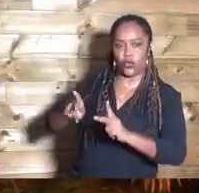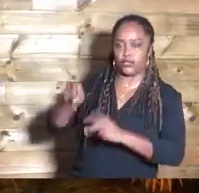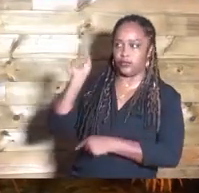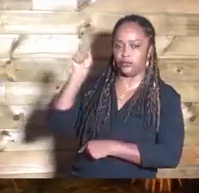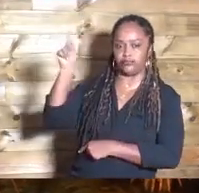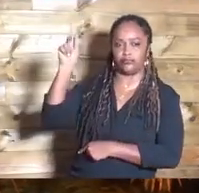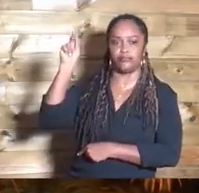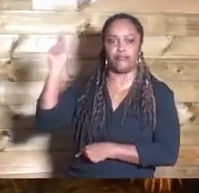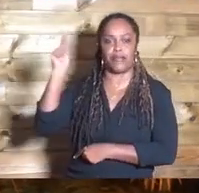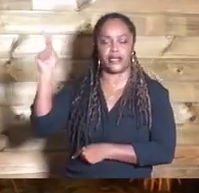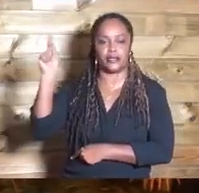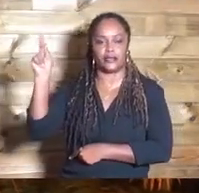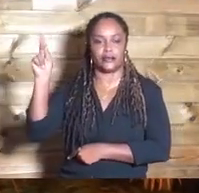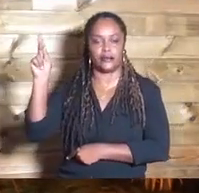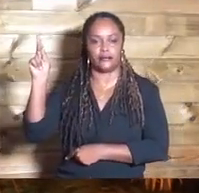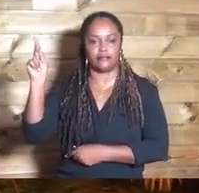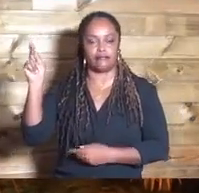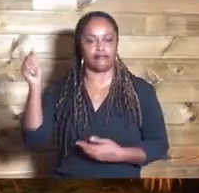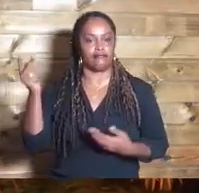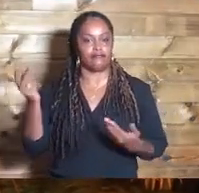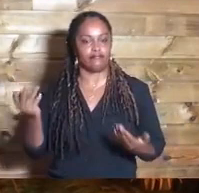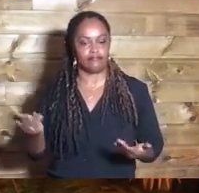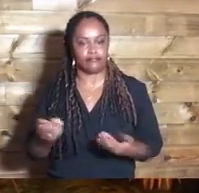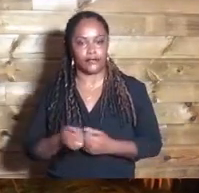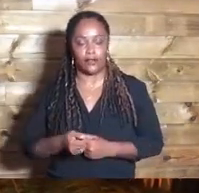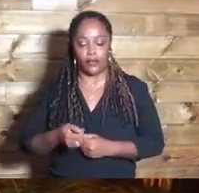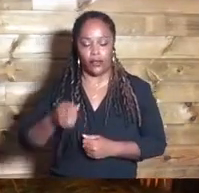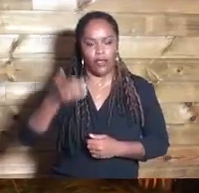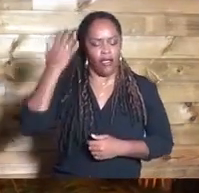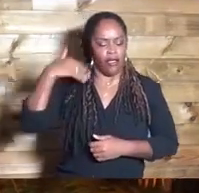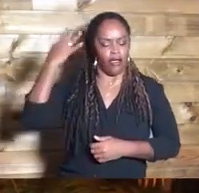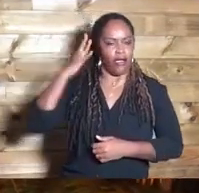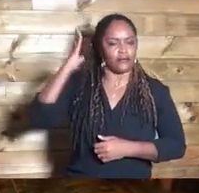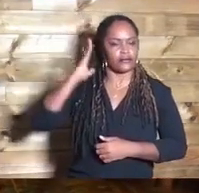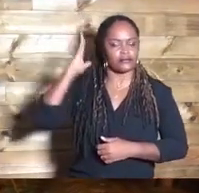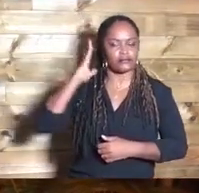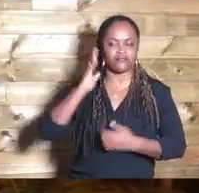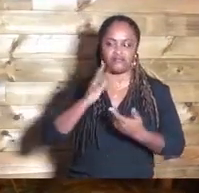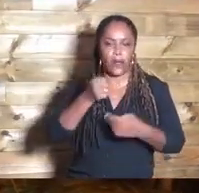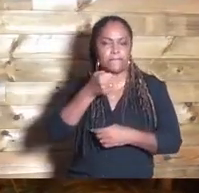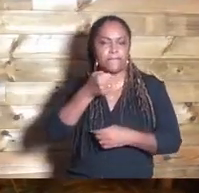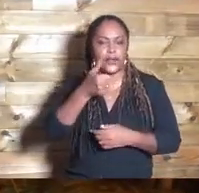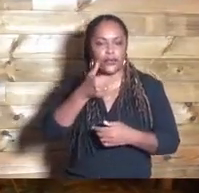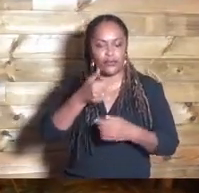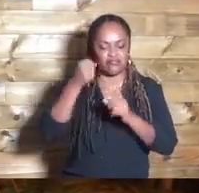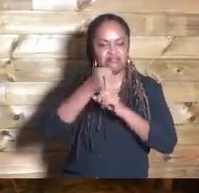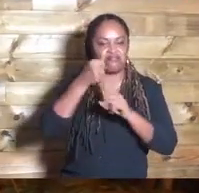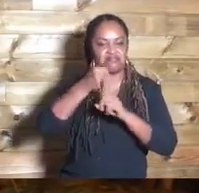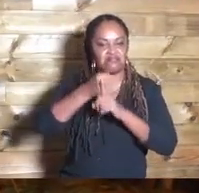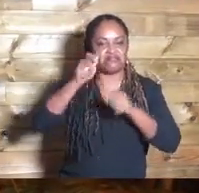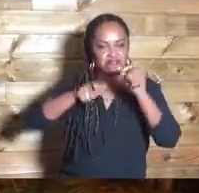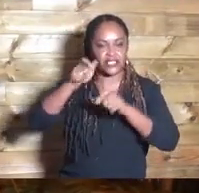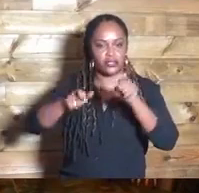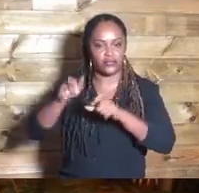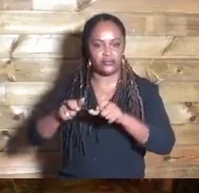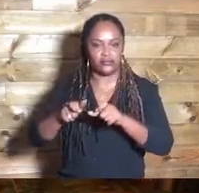Longtemps, avec le peu de militants qui composaient notre organisation, certains croyaient la tâche